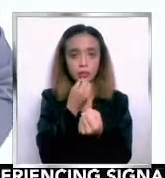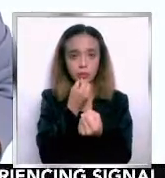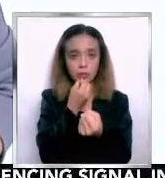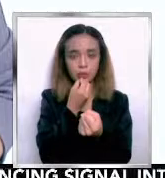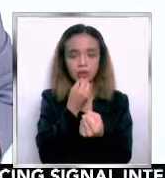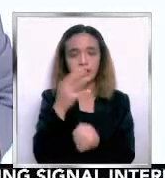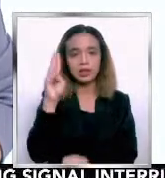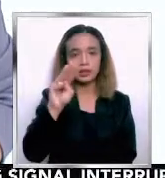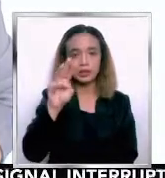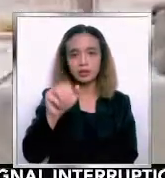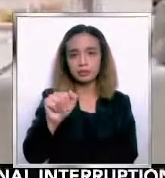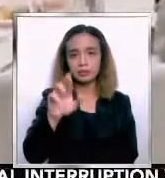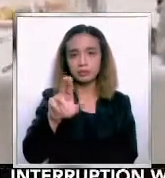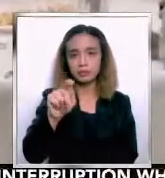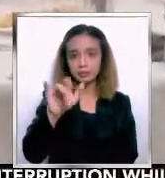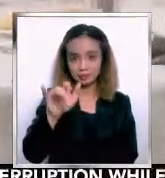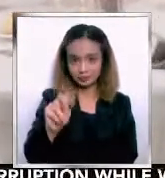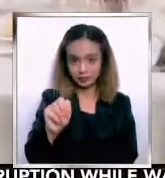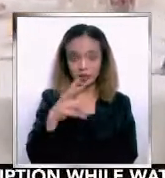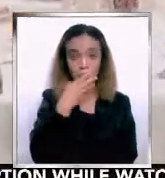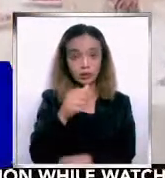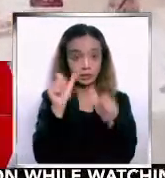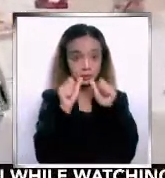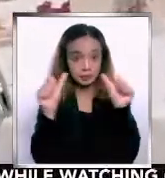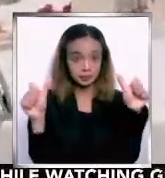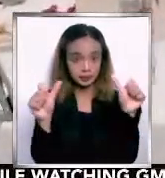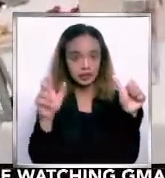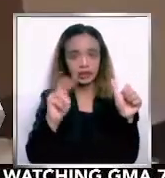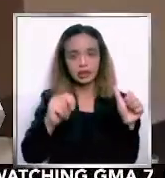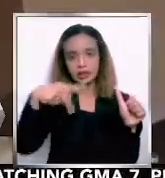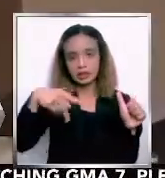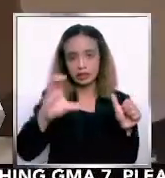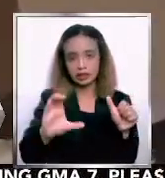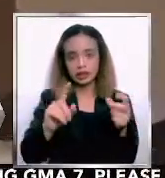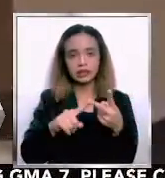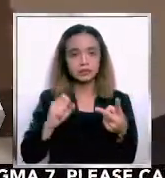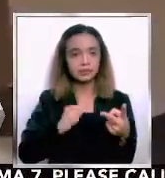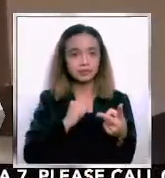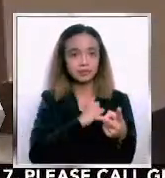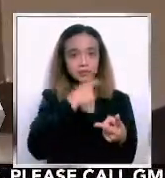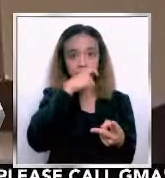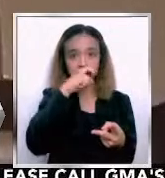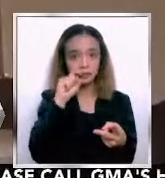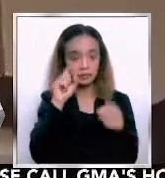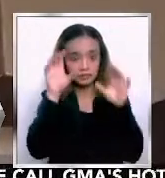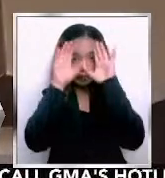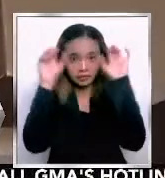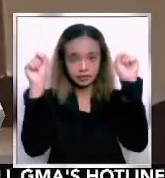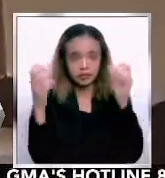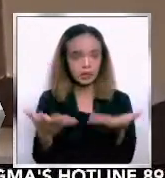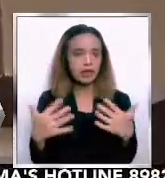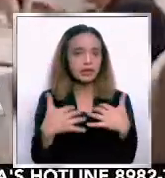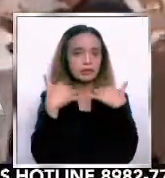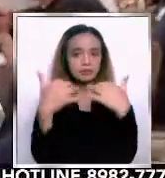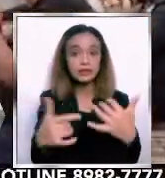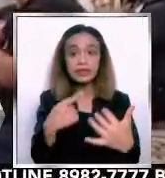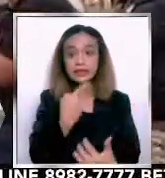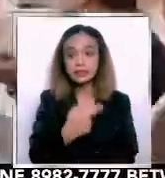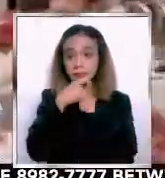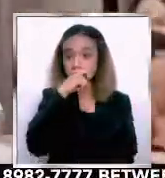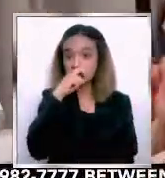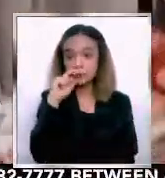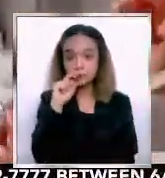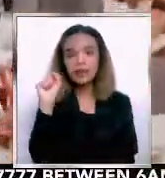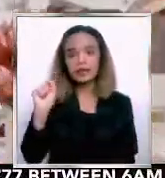Romualdez. Inanunsyo po yan ni NPC Chairperson at Senate President Tito Soto sa isang pagtitipon. Ayon kay Soto, buo